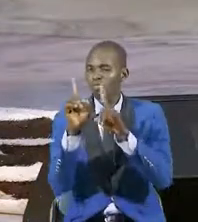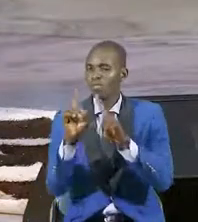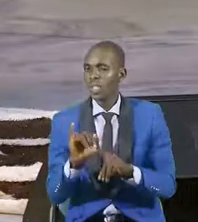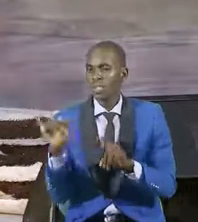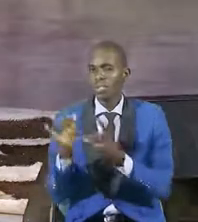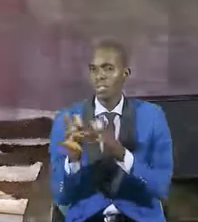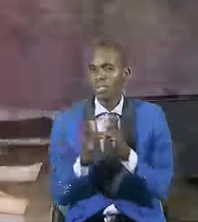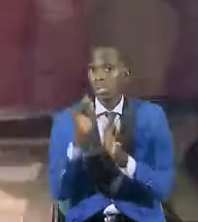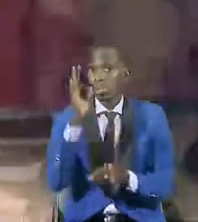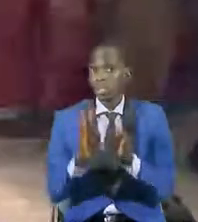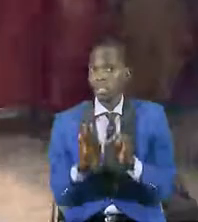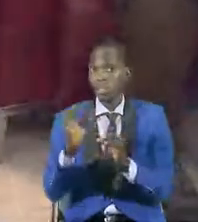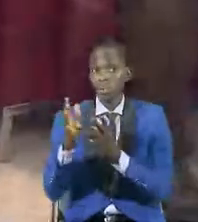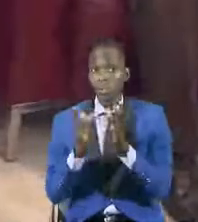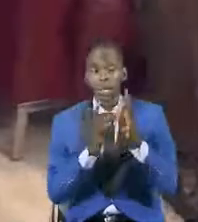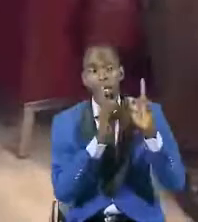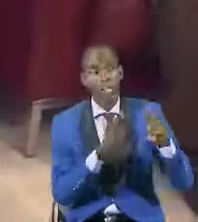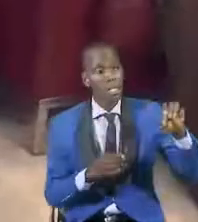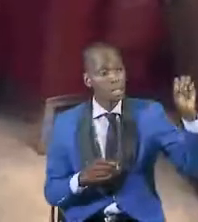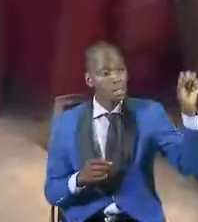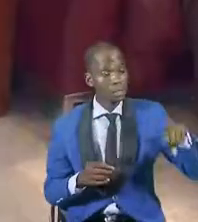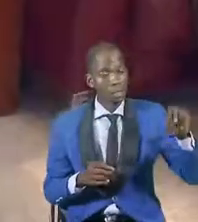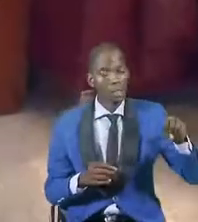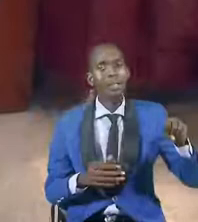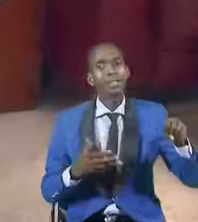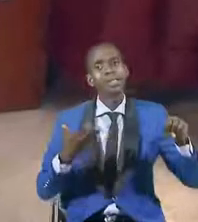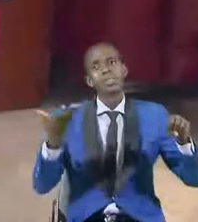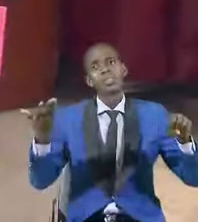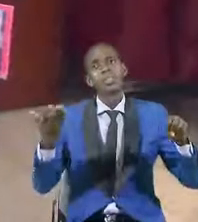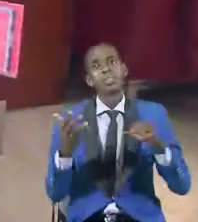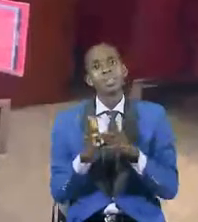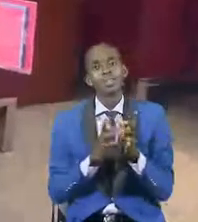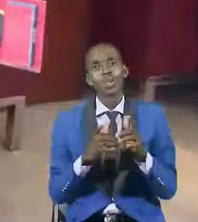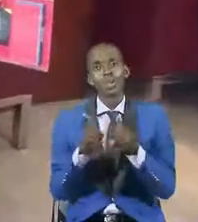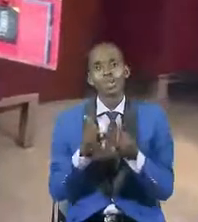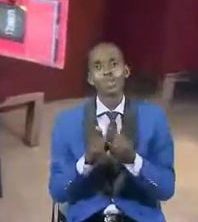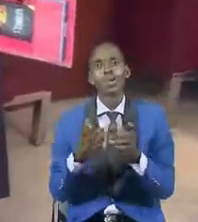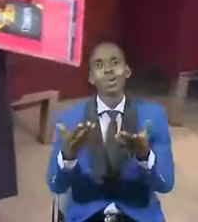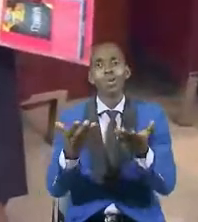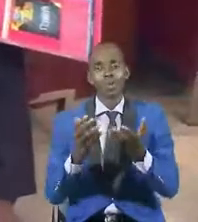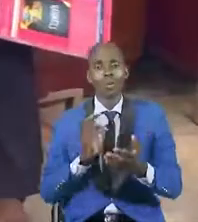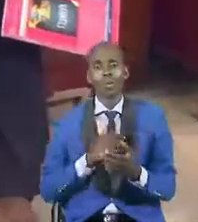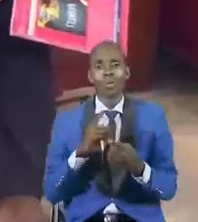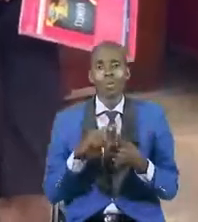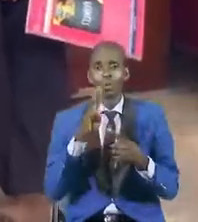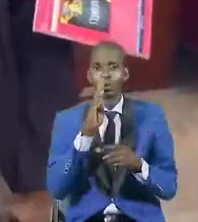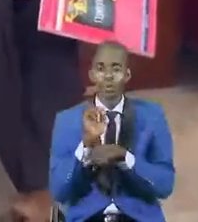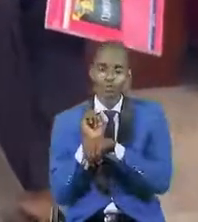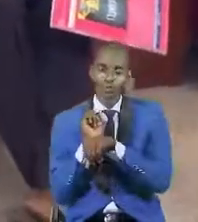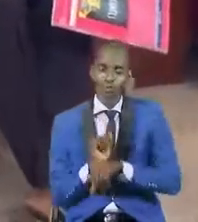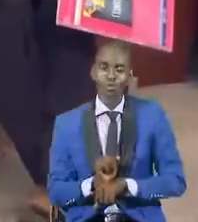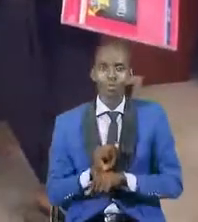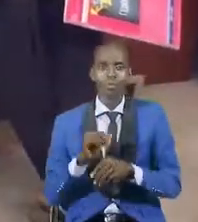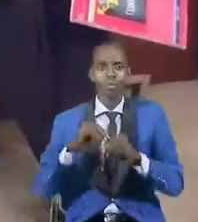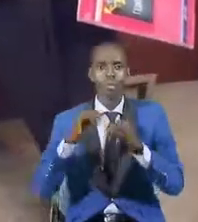donner ou payer le tribut à César? S'il dit oui, donc il veut que nous soyons sous la servitude, sous la